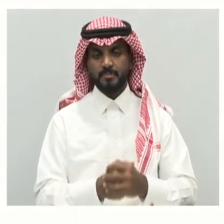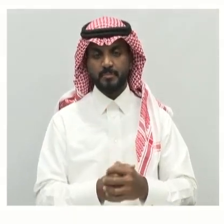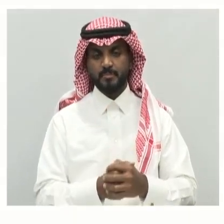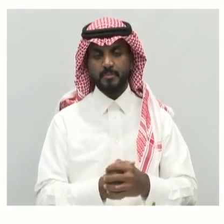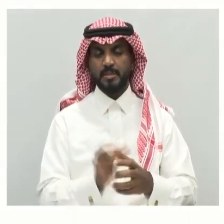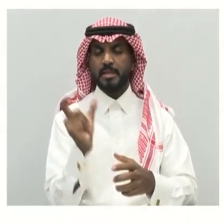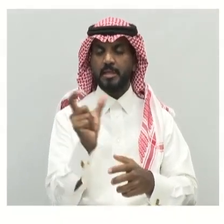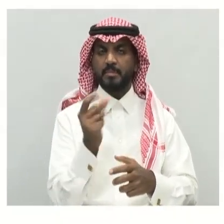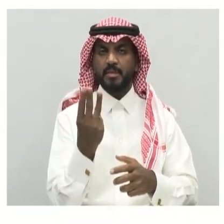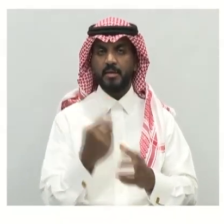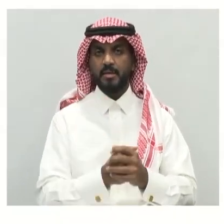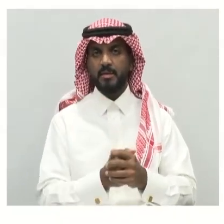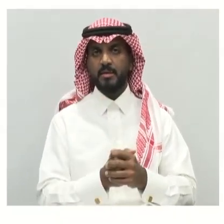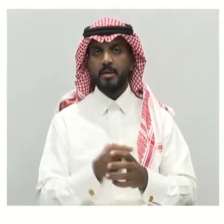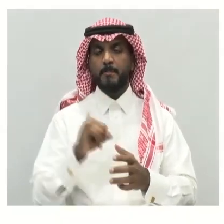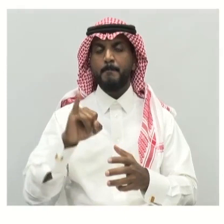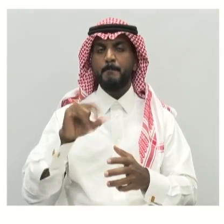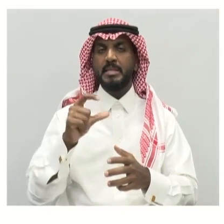الكلمه الثالثه مدينه